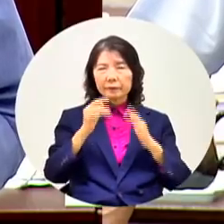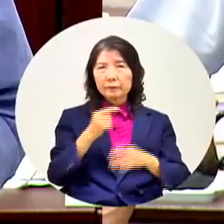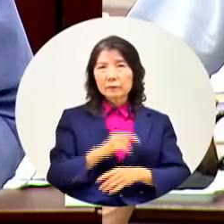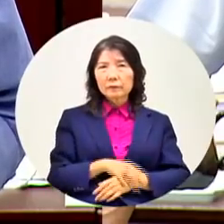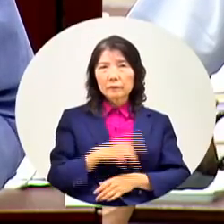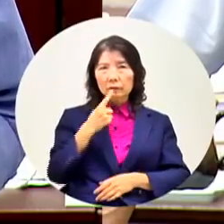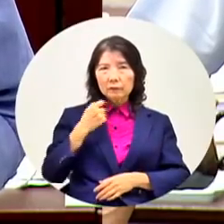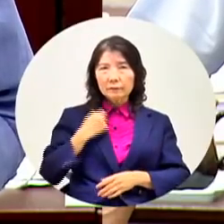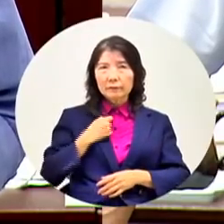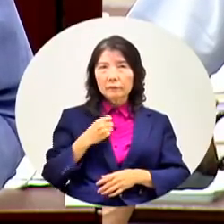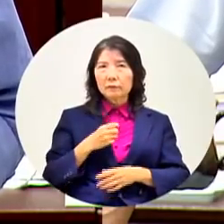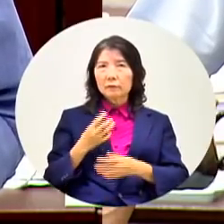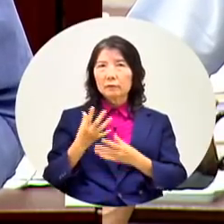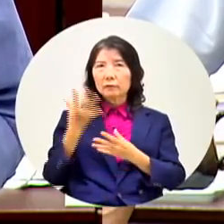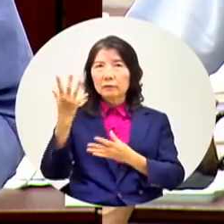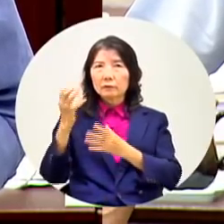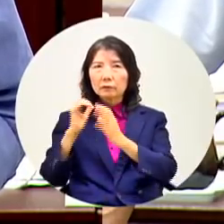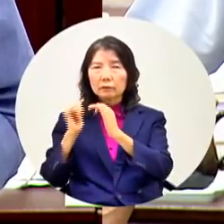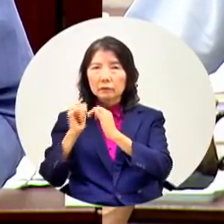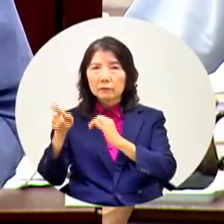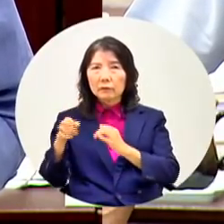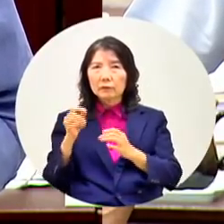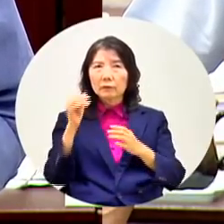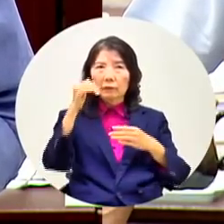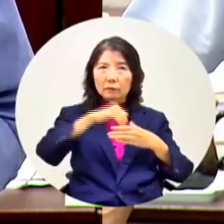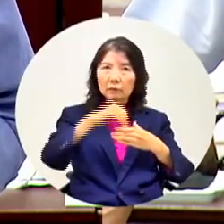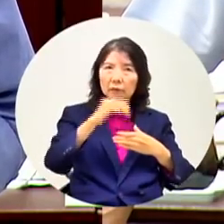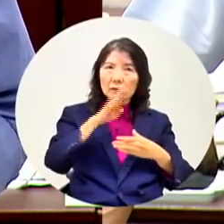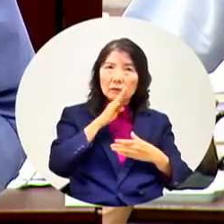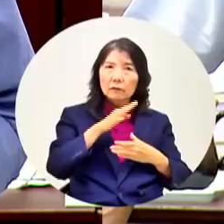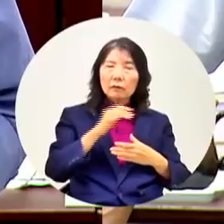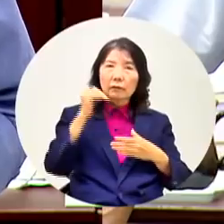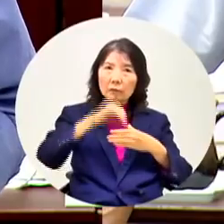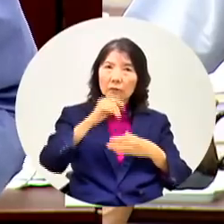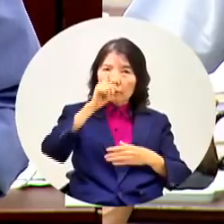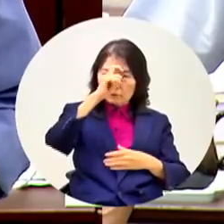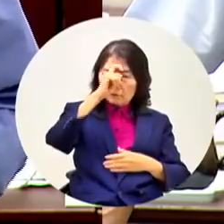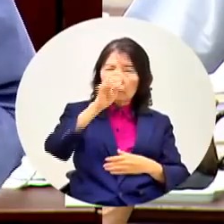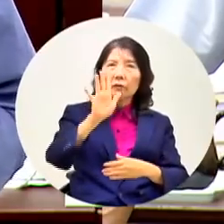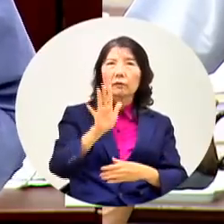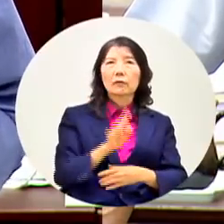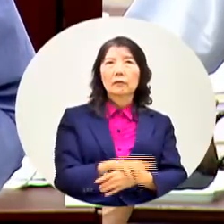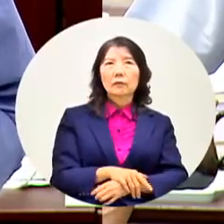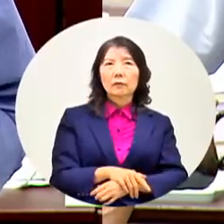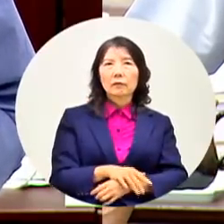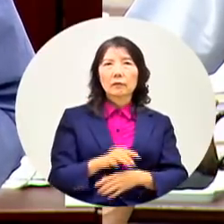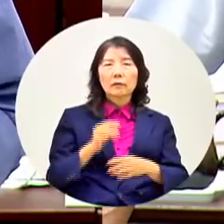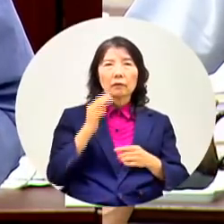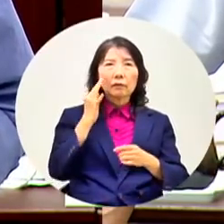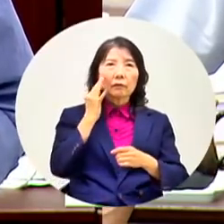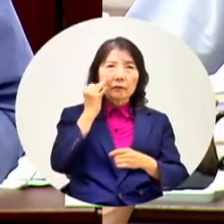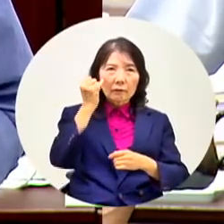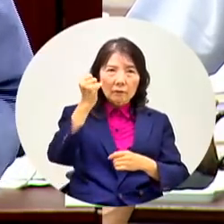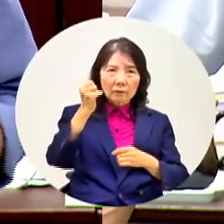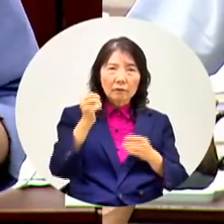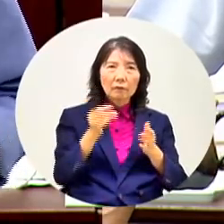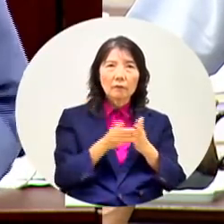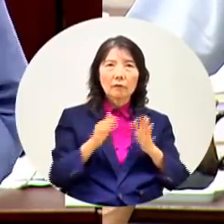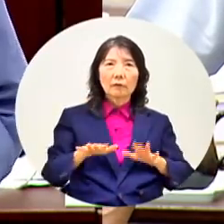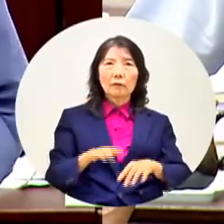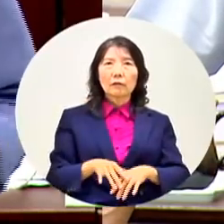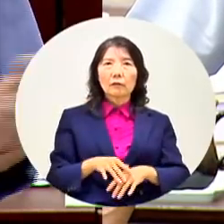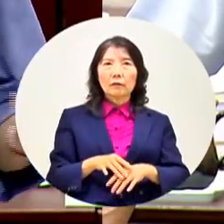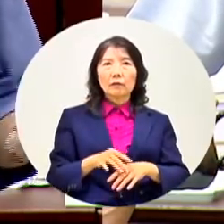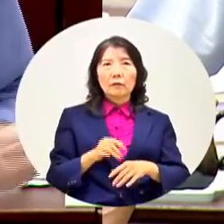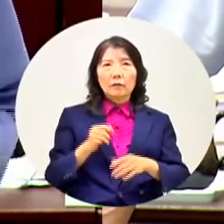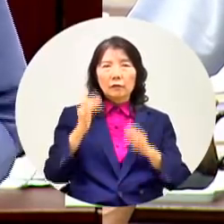绝大多数的市民朋友把票投给韩国瑜是投了一个希望。那这几个月以来，我们真的做得